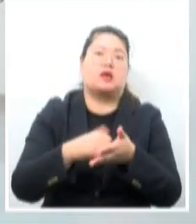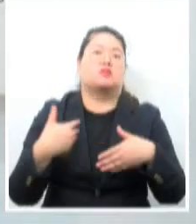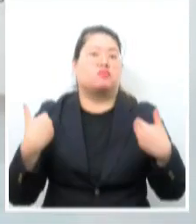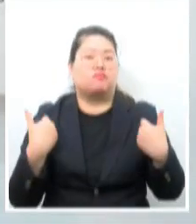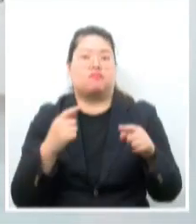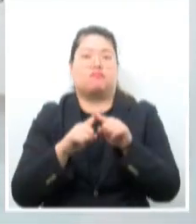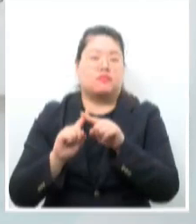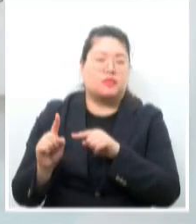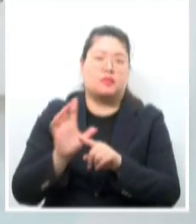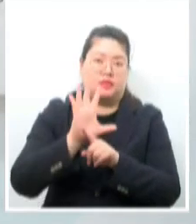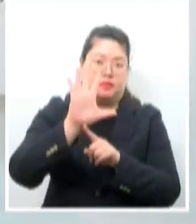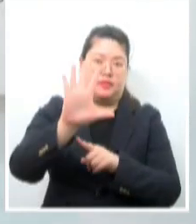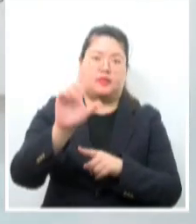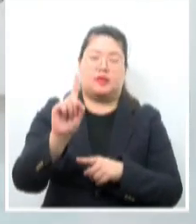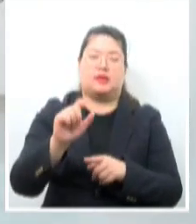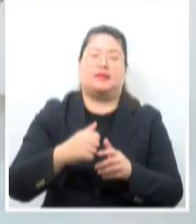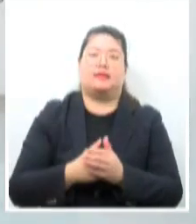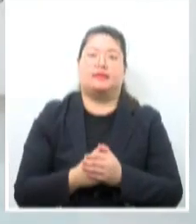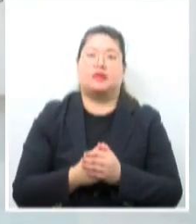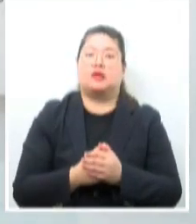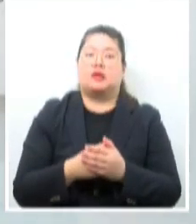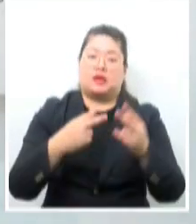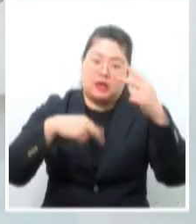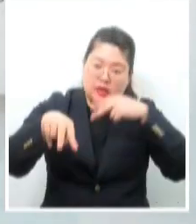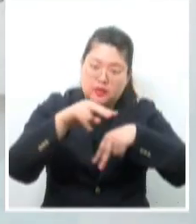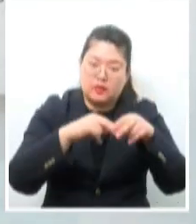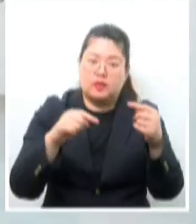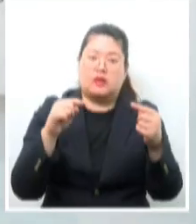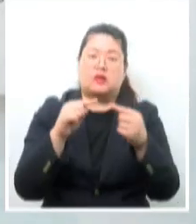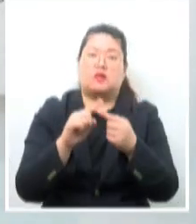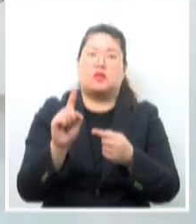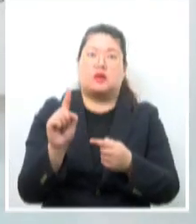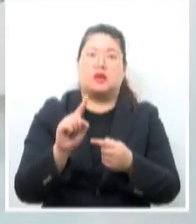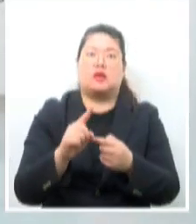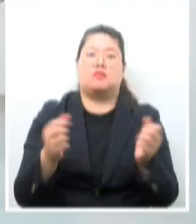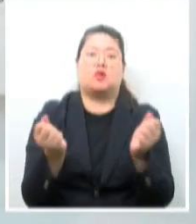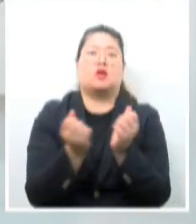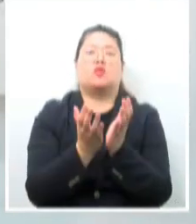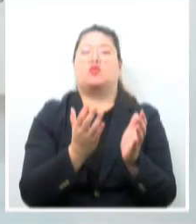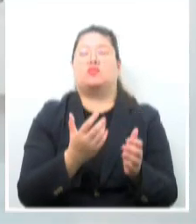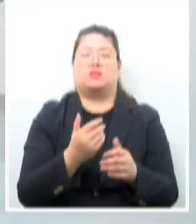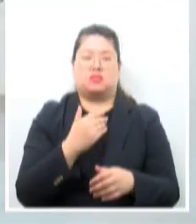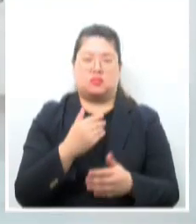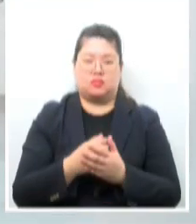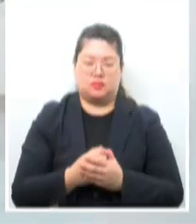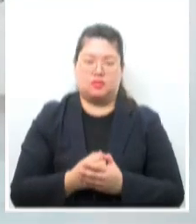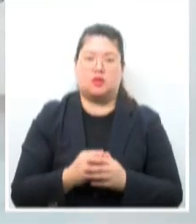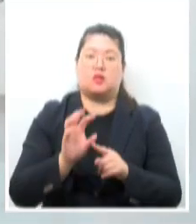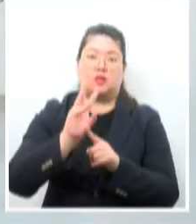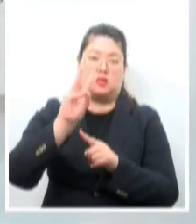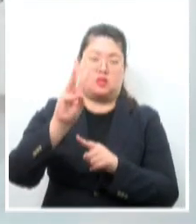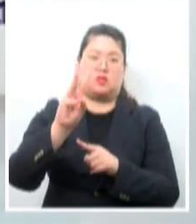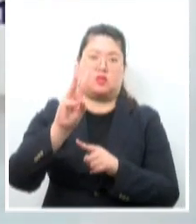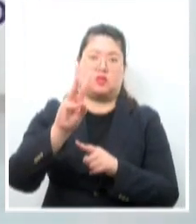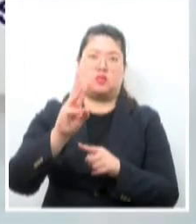การด้านที่5ด้านการอนุรักษ์และป้องกันผลกระทบที่จะเกิดขึ้นอย่างยั่งยืนด้านที่6ด้